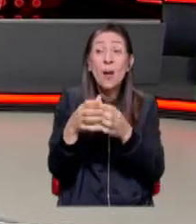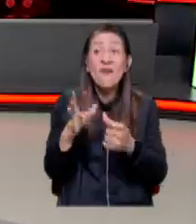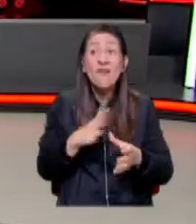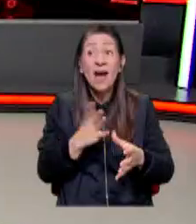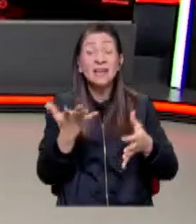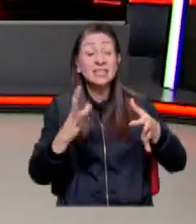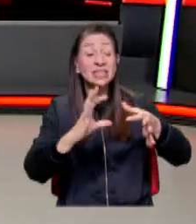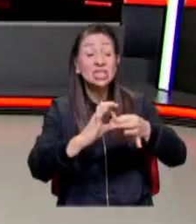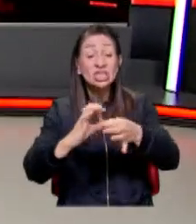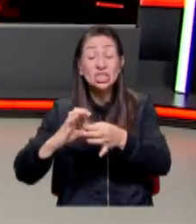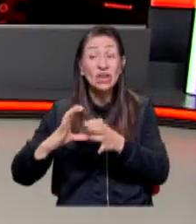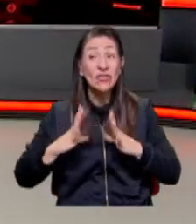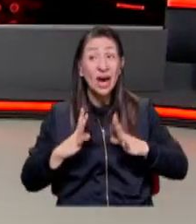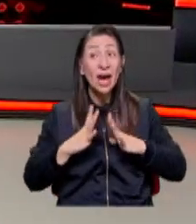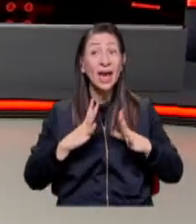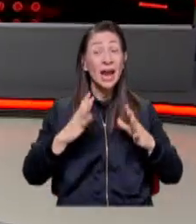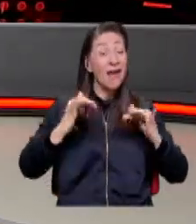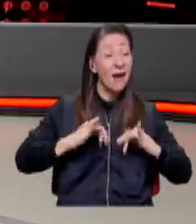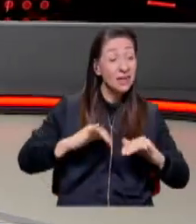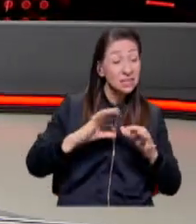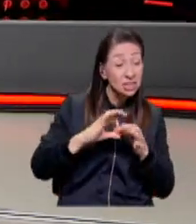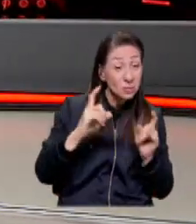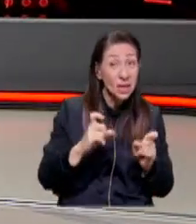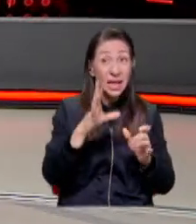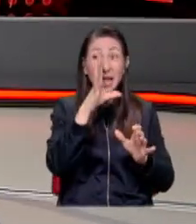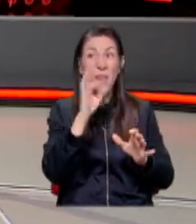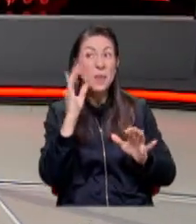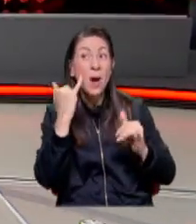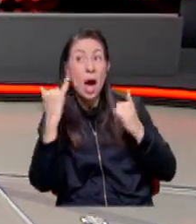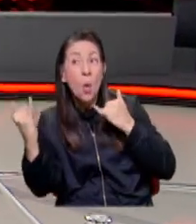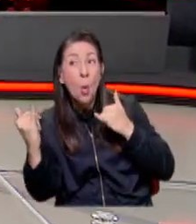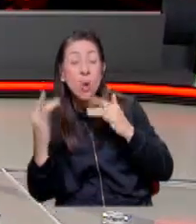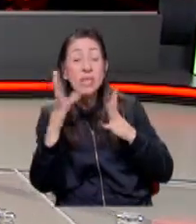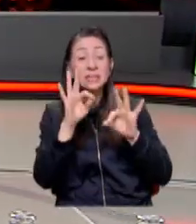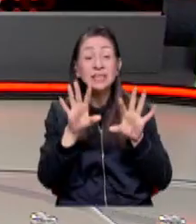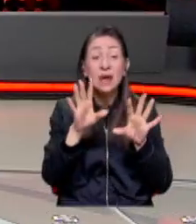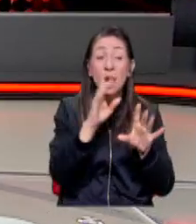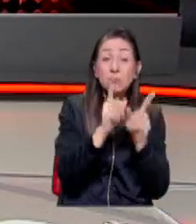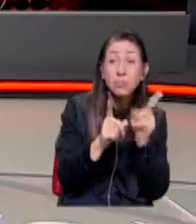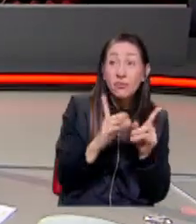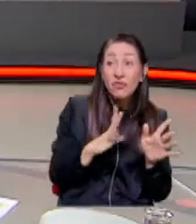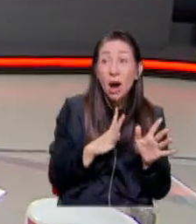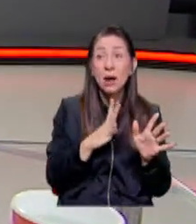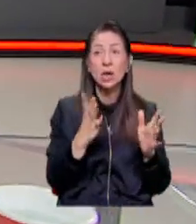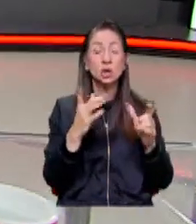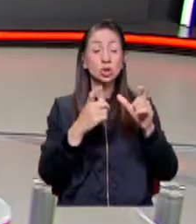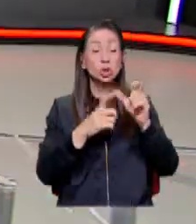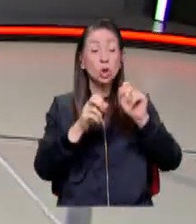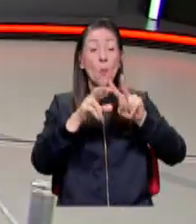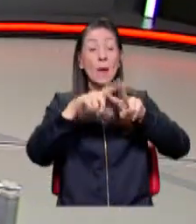nasıl zincirler? Saadet mi, ne zinciriyse, kim kimi arıyor, nasıl etkiliyor?